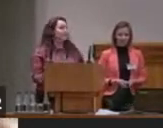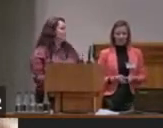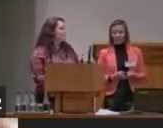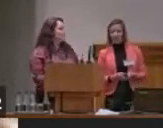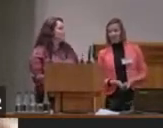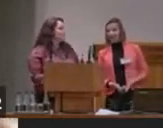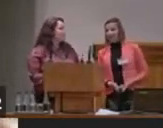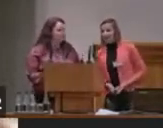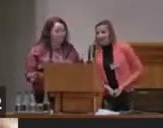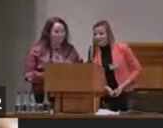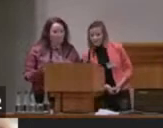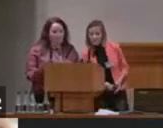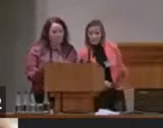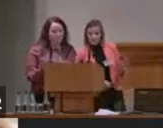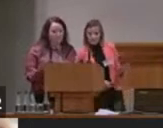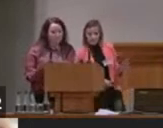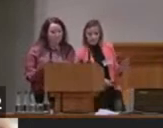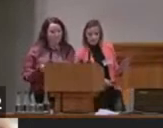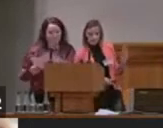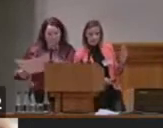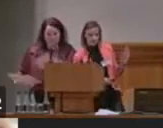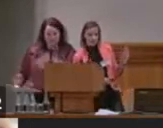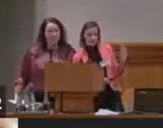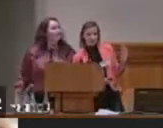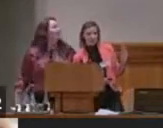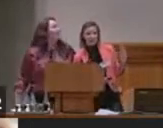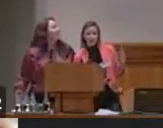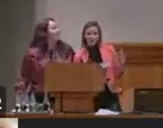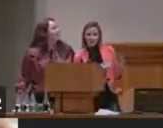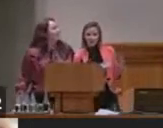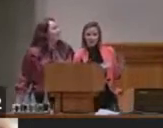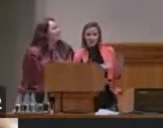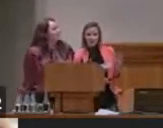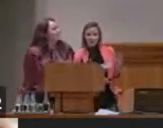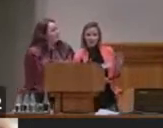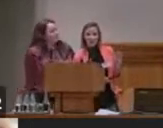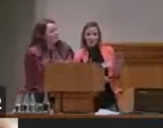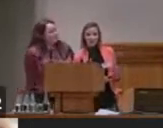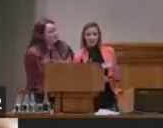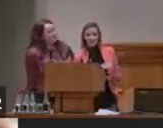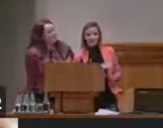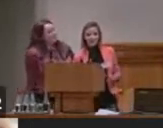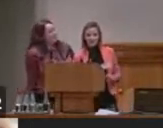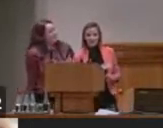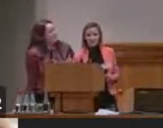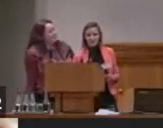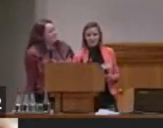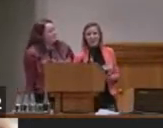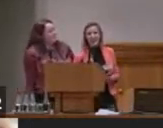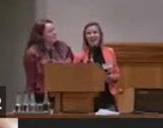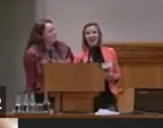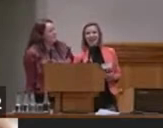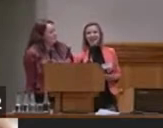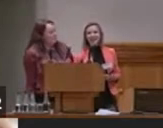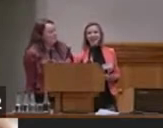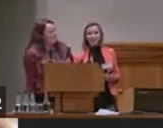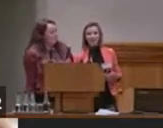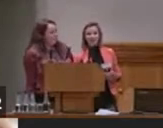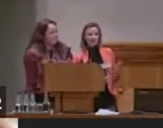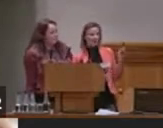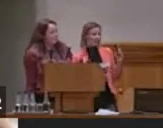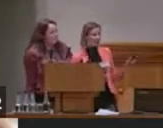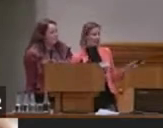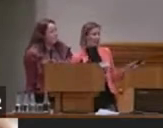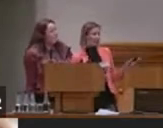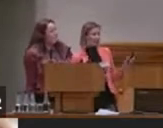spraw. I naprawdę, ja już tego nie będę omawiać, ale chciałam powiedzieć, że absolutnie nie zwalniamy tempa. I